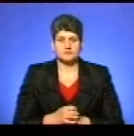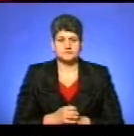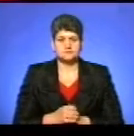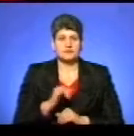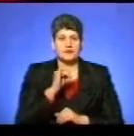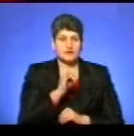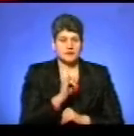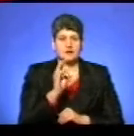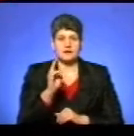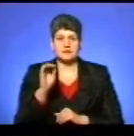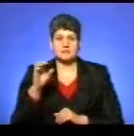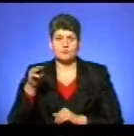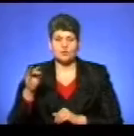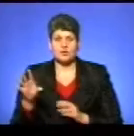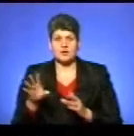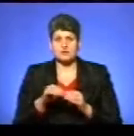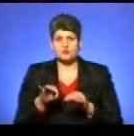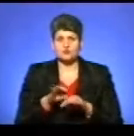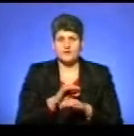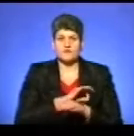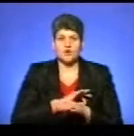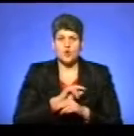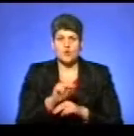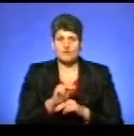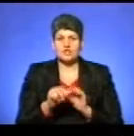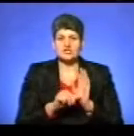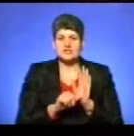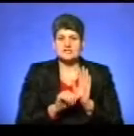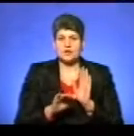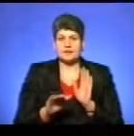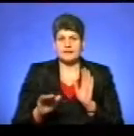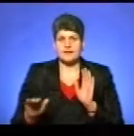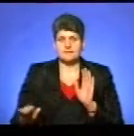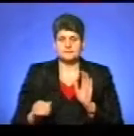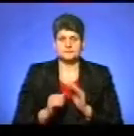Ірина Каспрук разом з чоловіком виховує шестеро дітей.